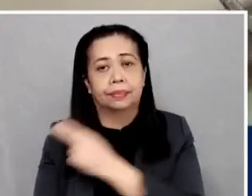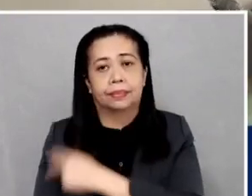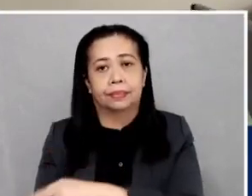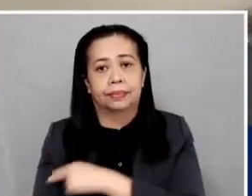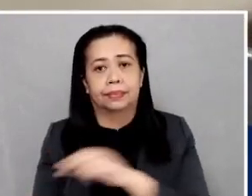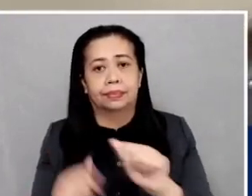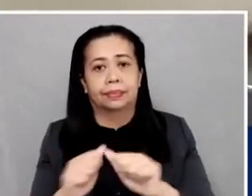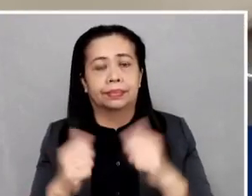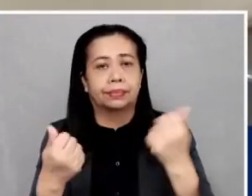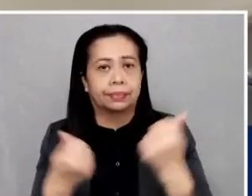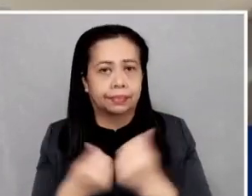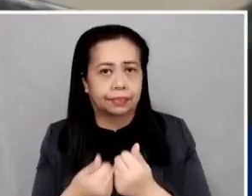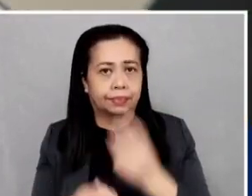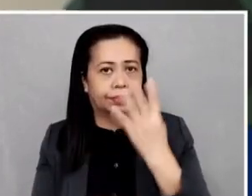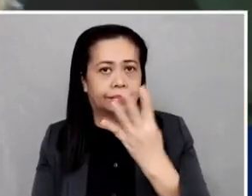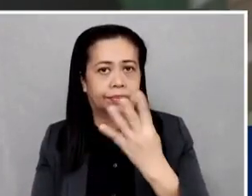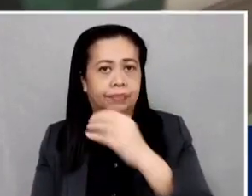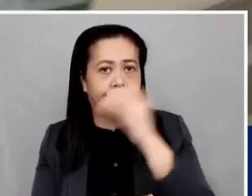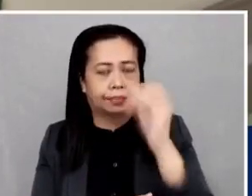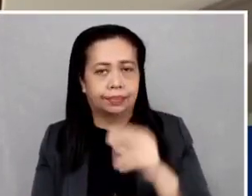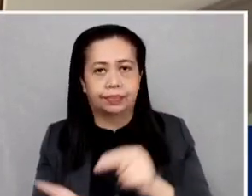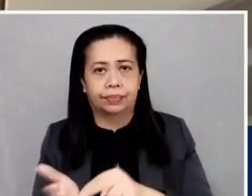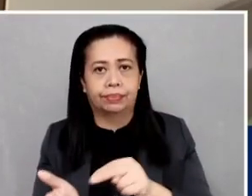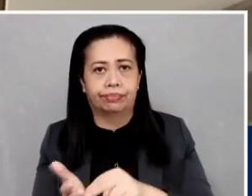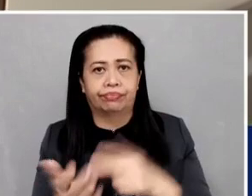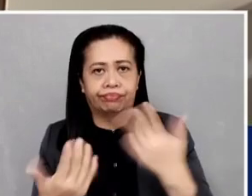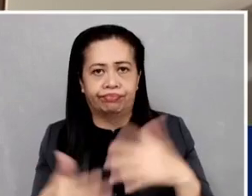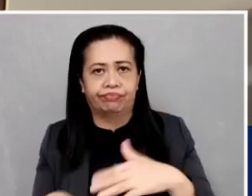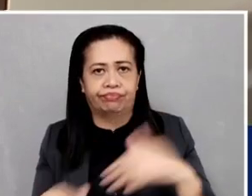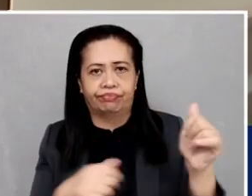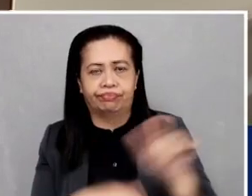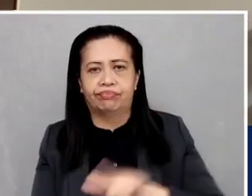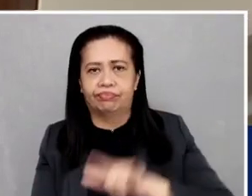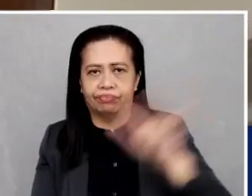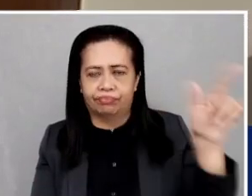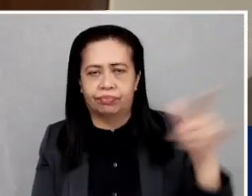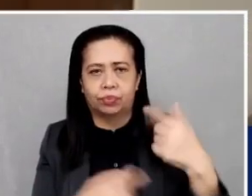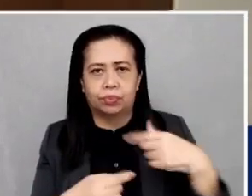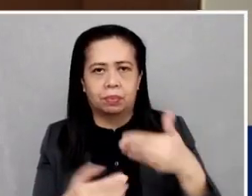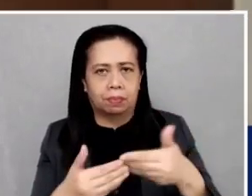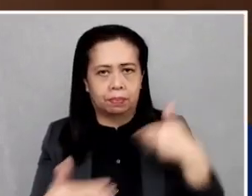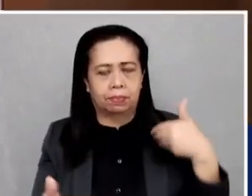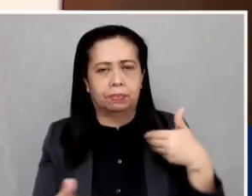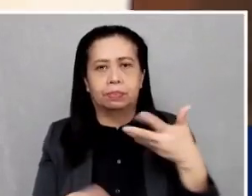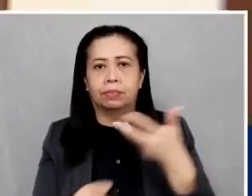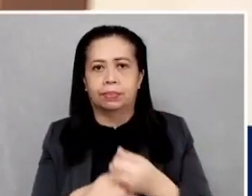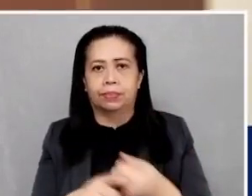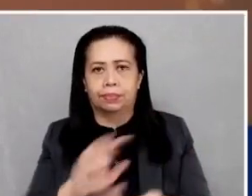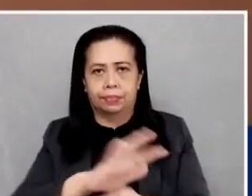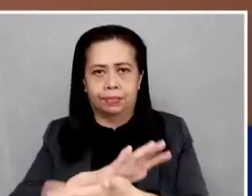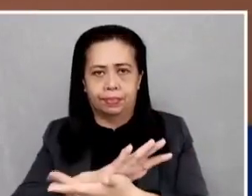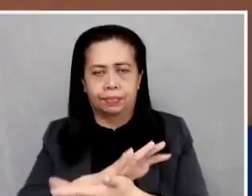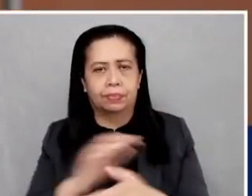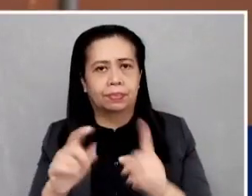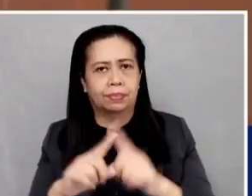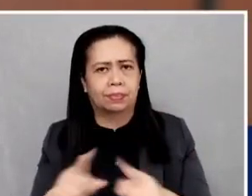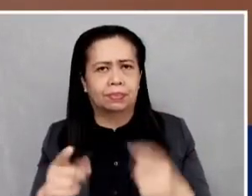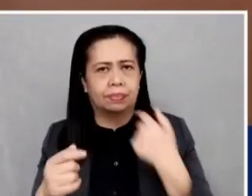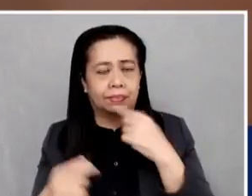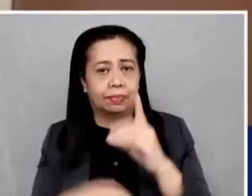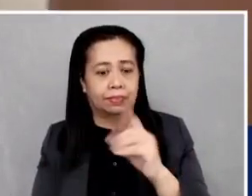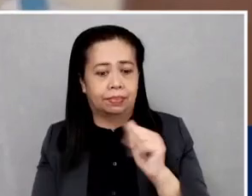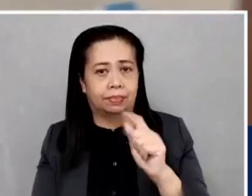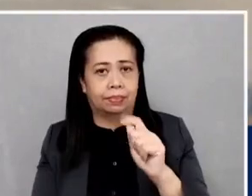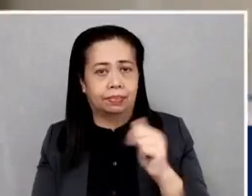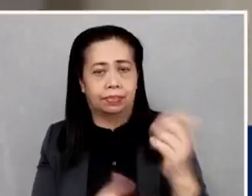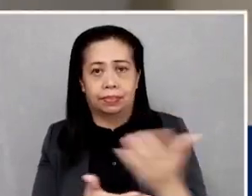Association, 40% na ng nurses ang umalis bago pa tumama ang COVID-19 pandemic. Pero sa datos na nakalap